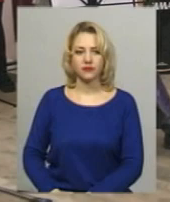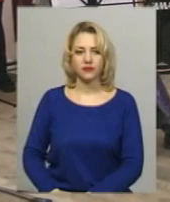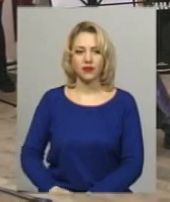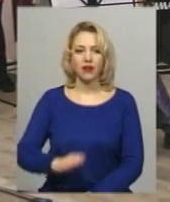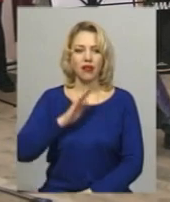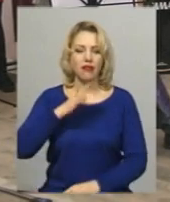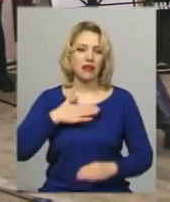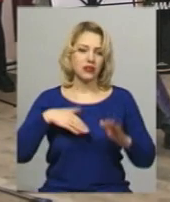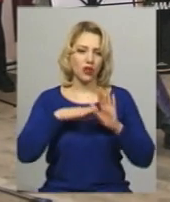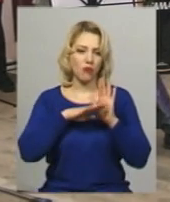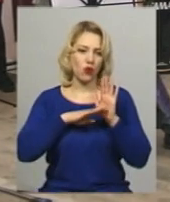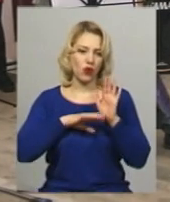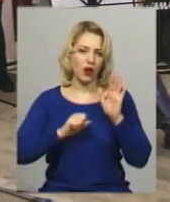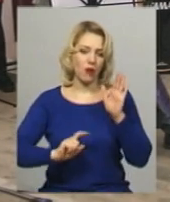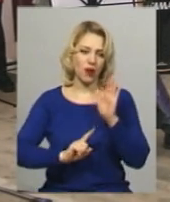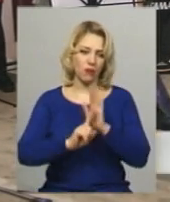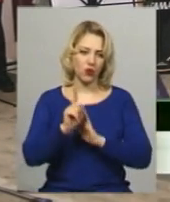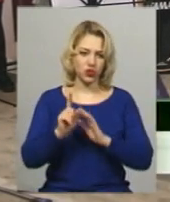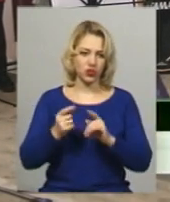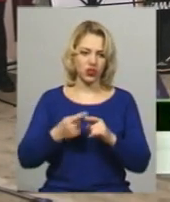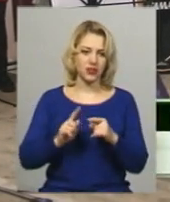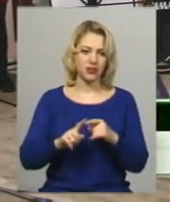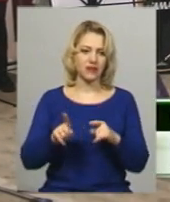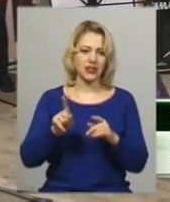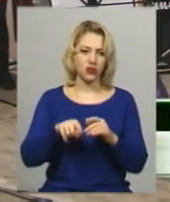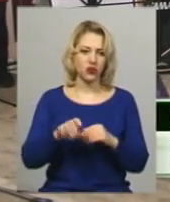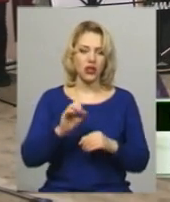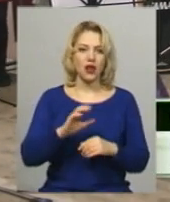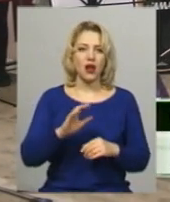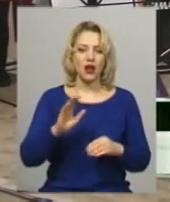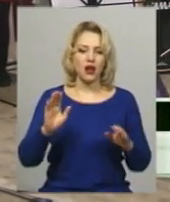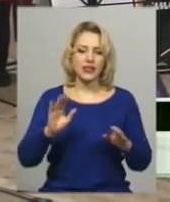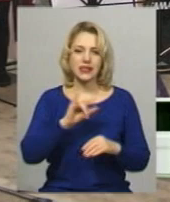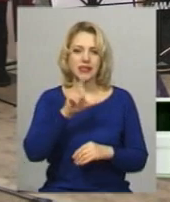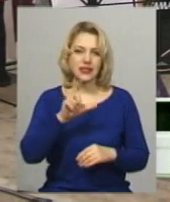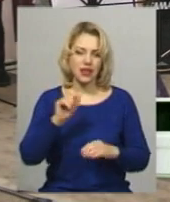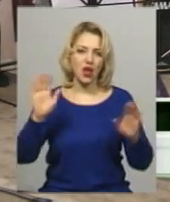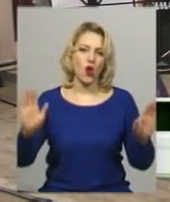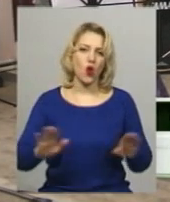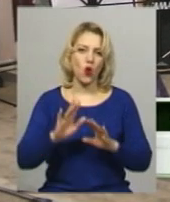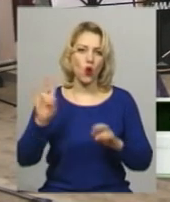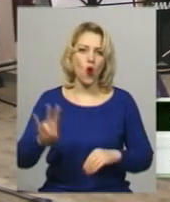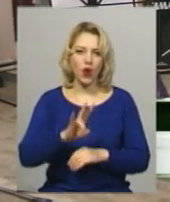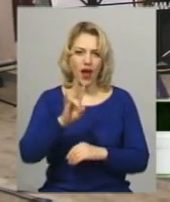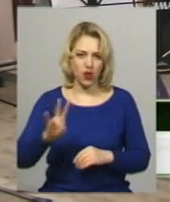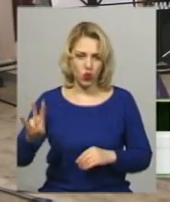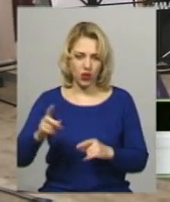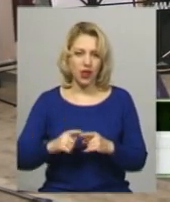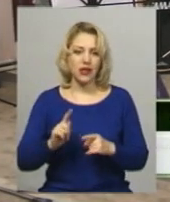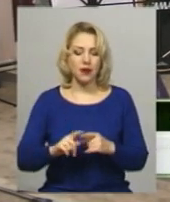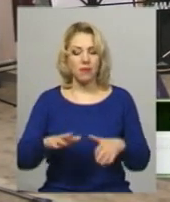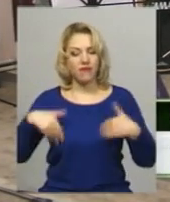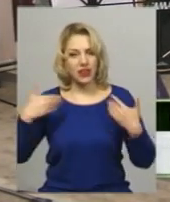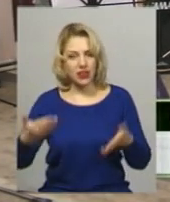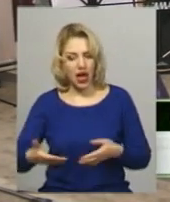Наша програма і розпочнеться все одно з колядок, привітання наших хмельничан з